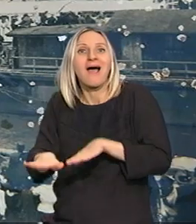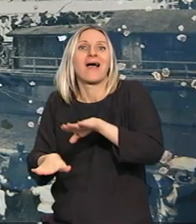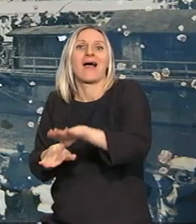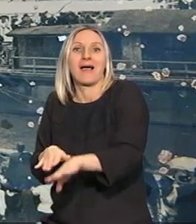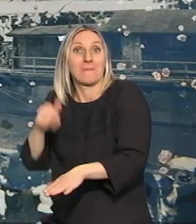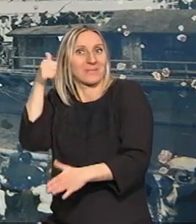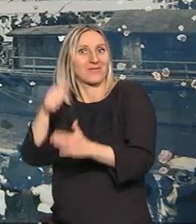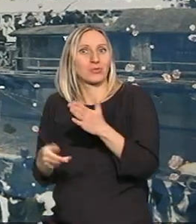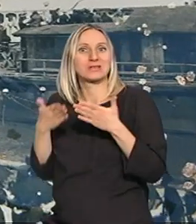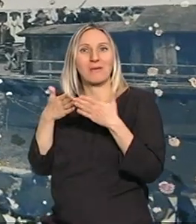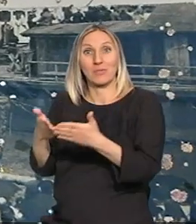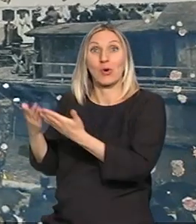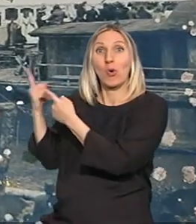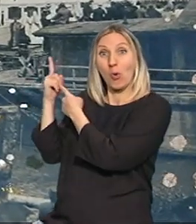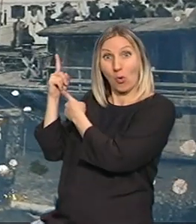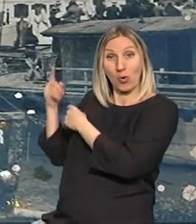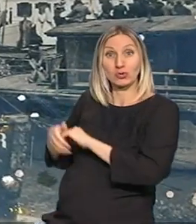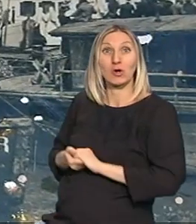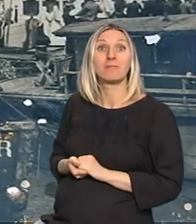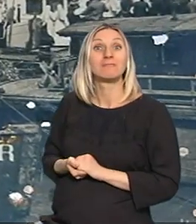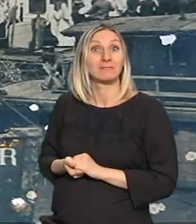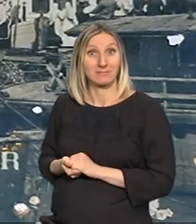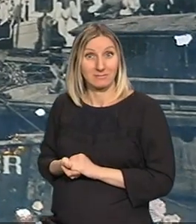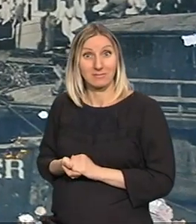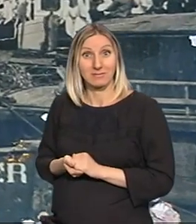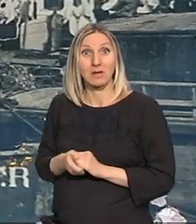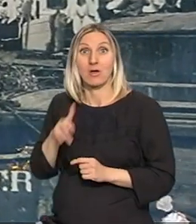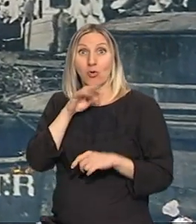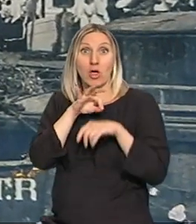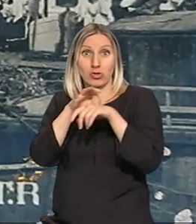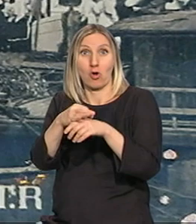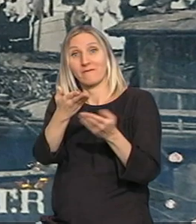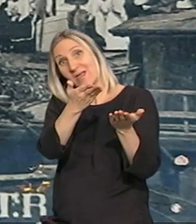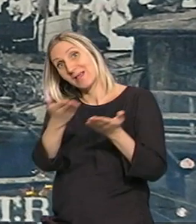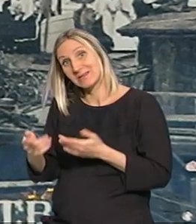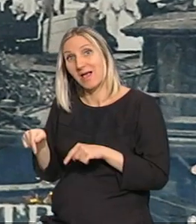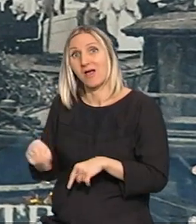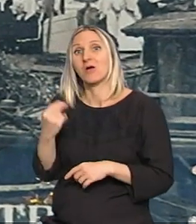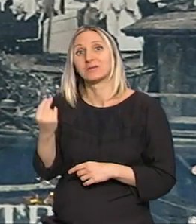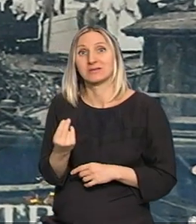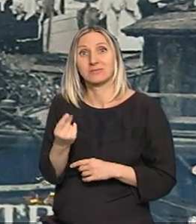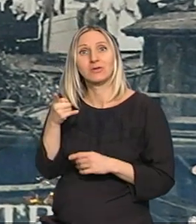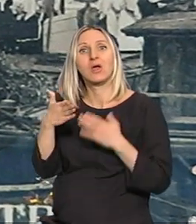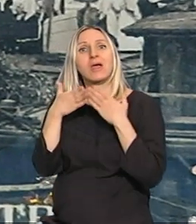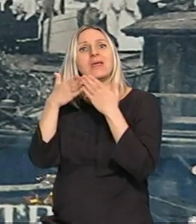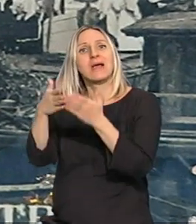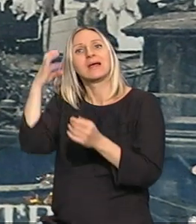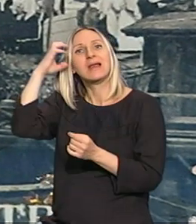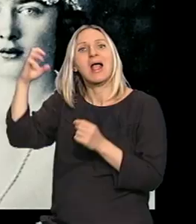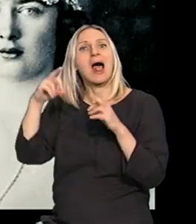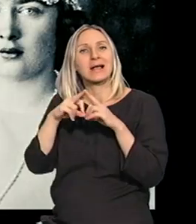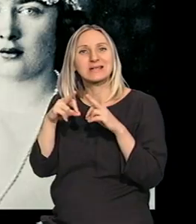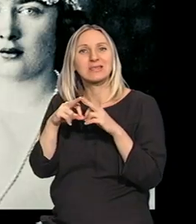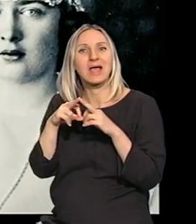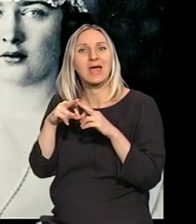sa brodom koji je inače pratio i dovezao u Srbiju jahta kralja Aleksandra